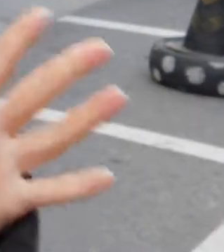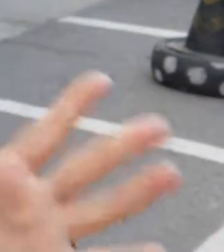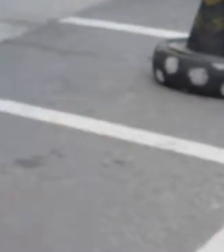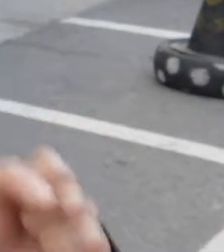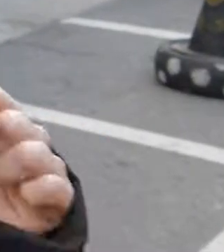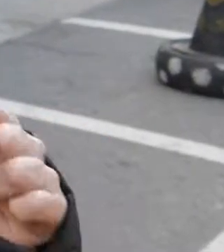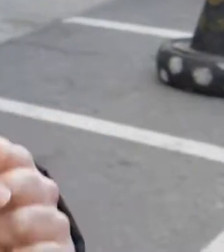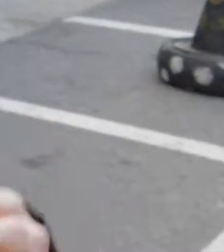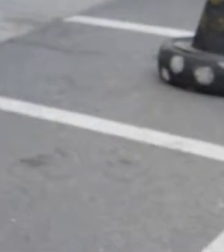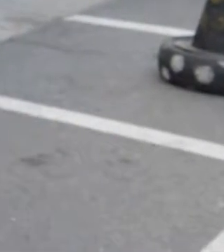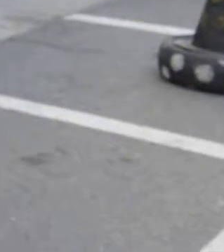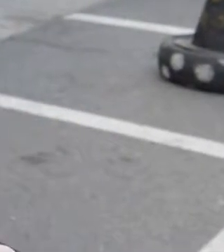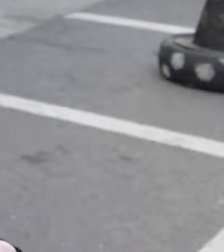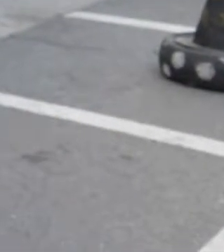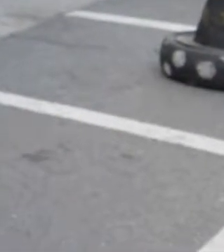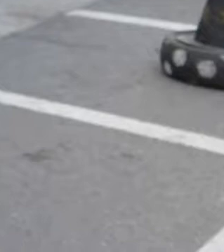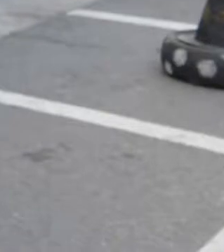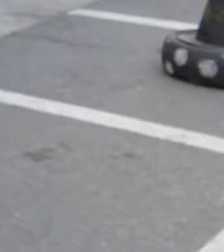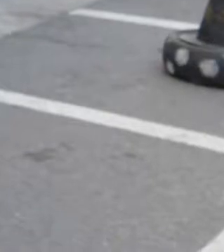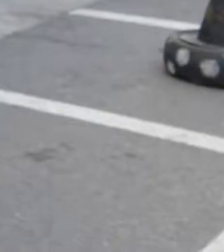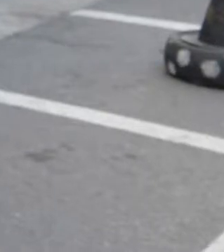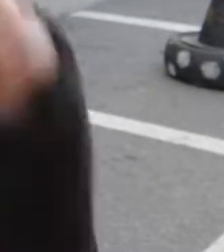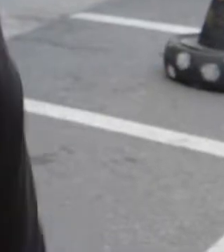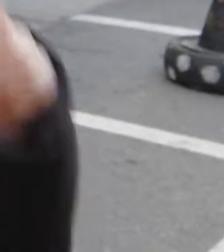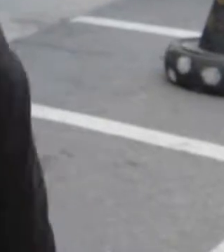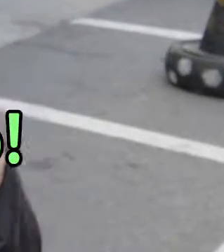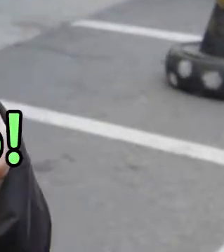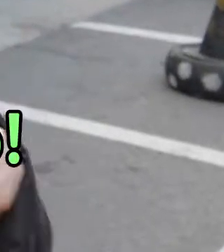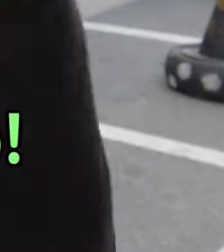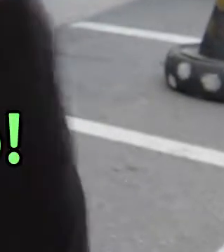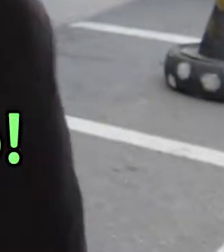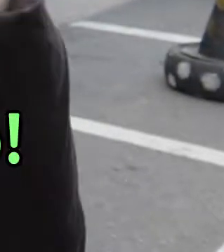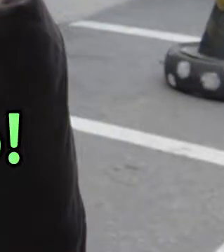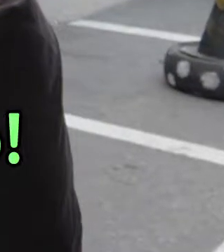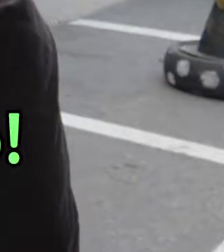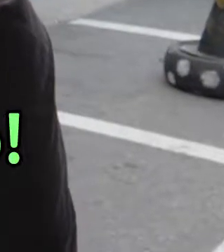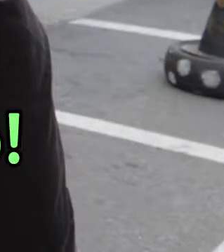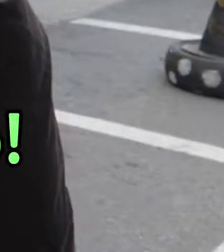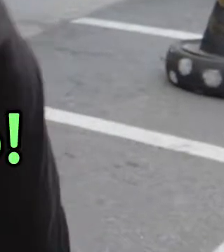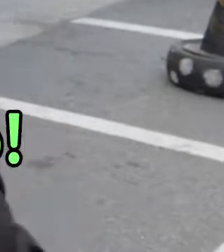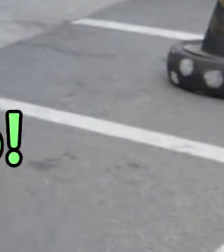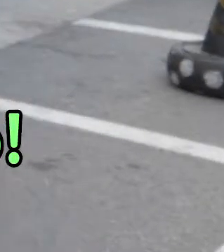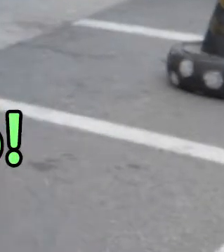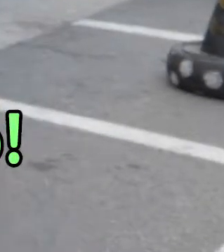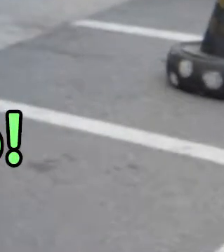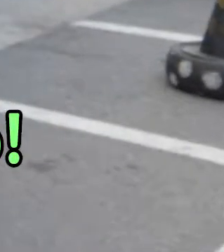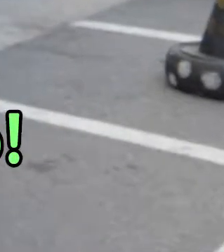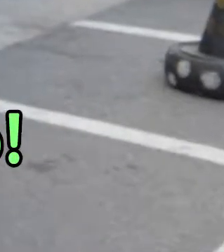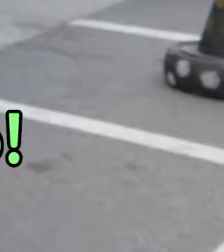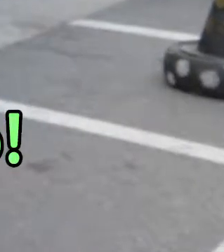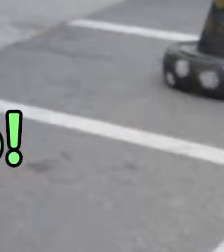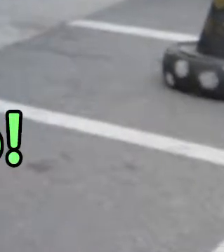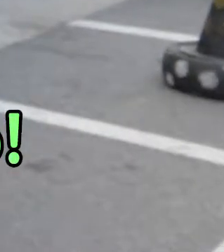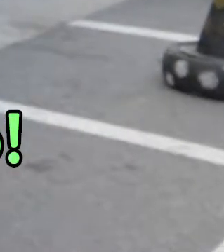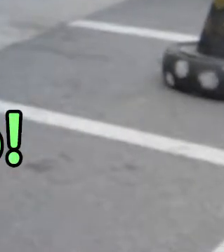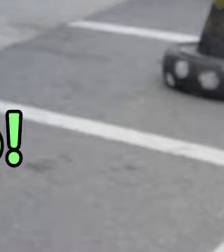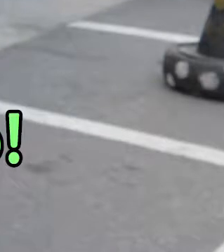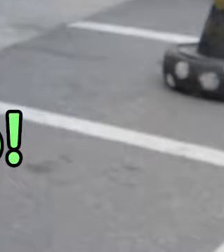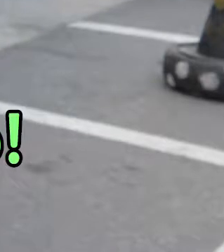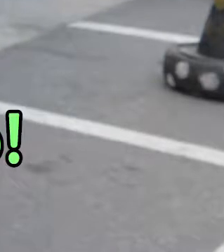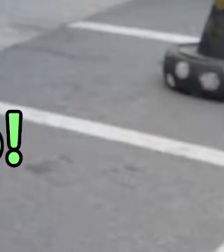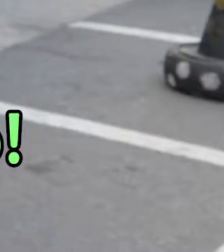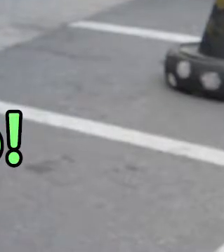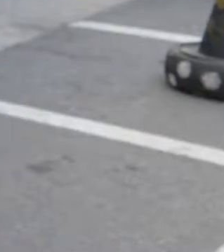질이 훨씬 풍부해지겠죠. 그래서 포항시에서는 그림책 마을이 문을 열었는데요. 책을 통해 성장하는 그곳으로